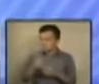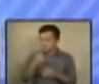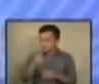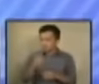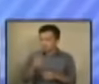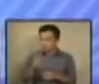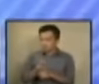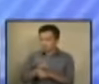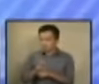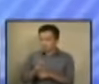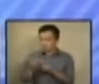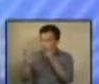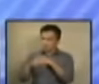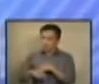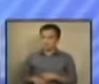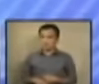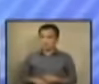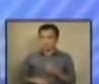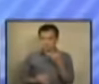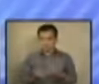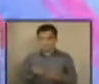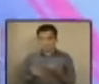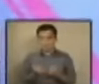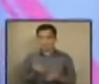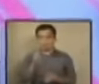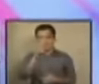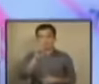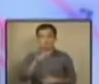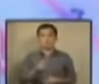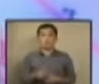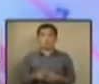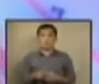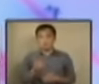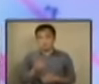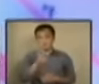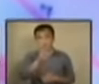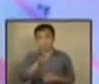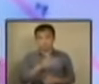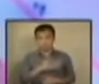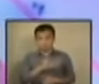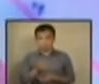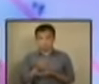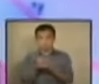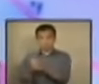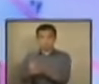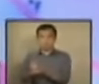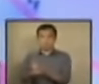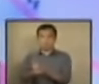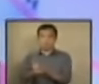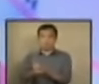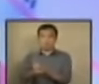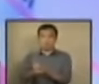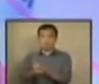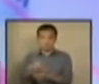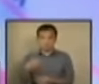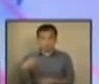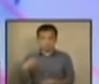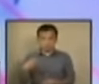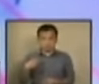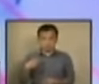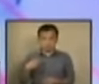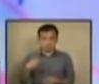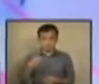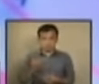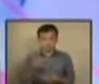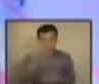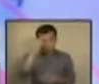po nakikita. Okay, sige po. Last na lamang po talaga. So, kayo ba willing na tumulong sa ating mga kinaukulang? Kasi siyempre, utol po yan. Alam niyo